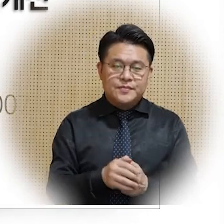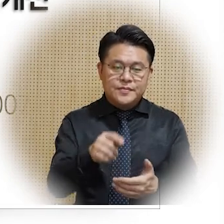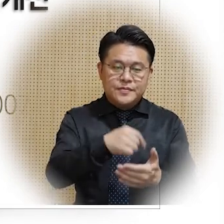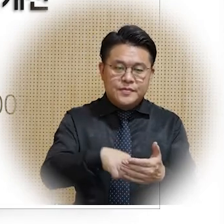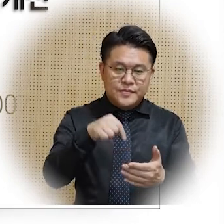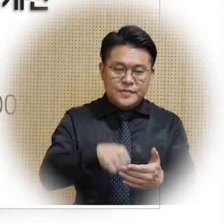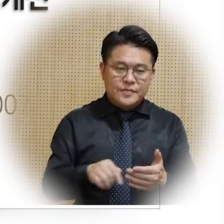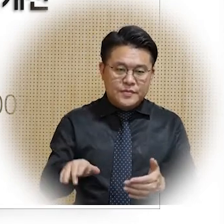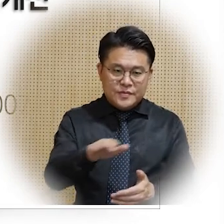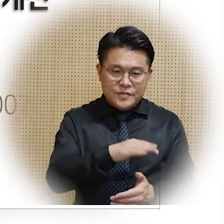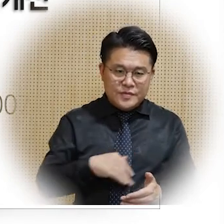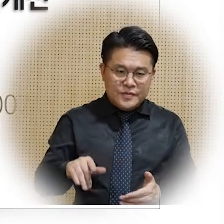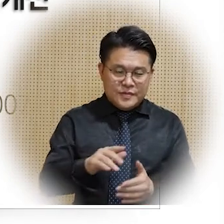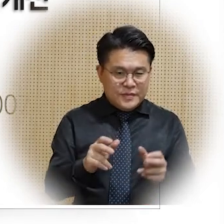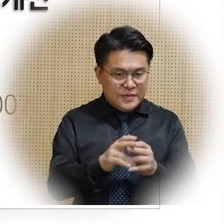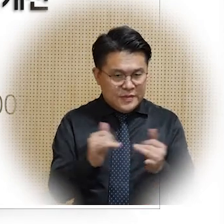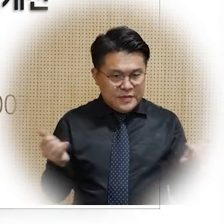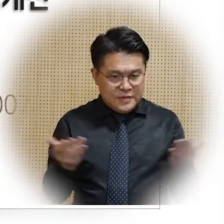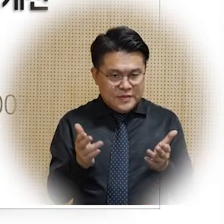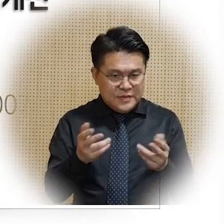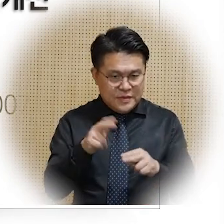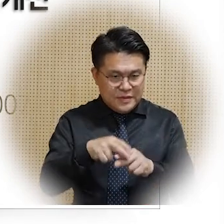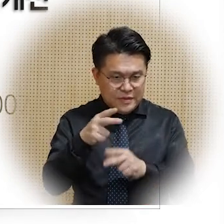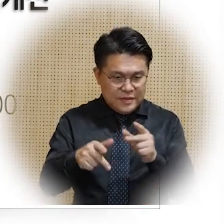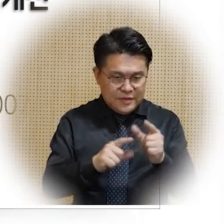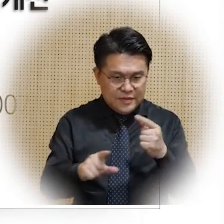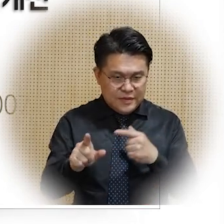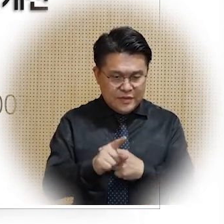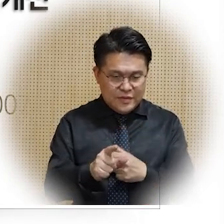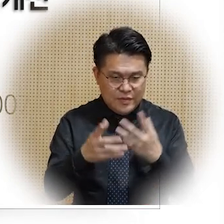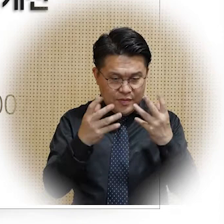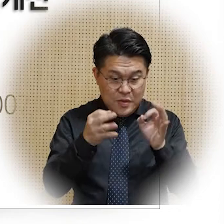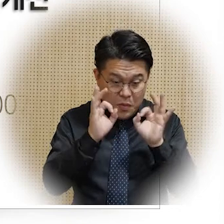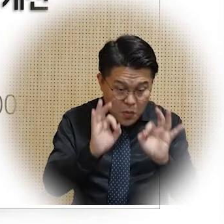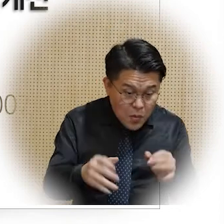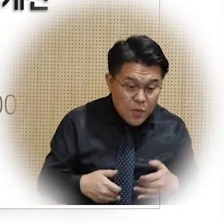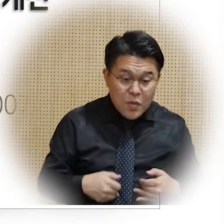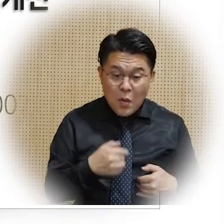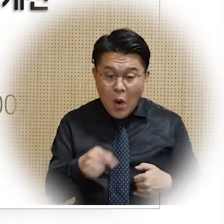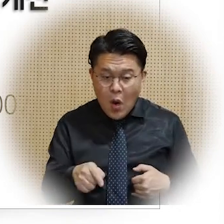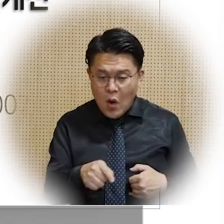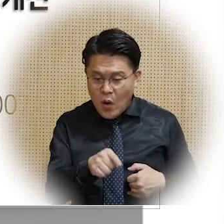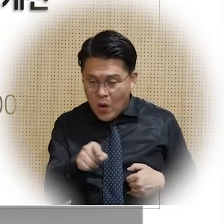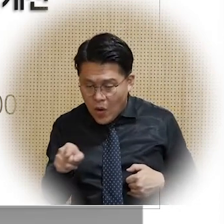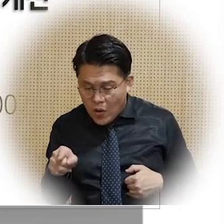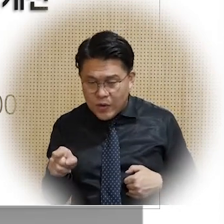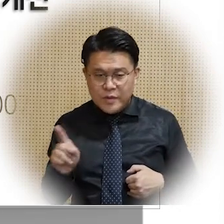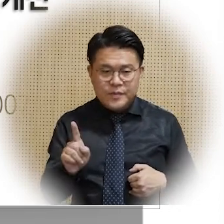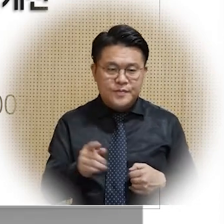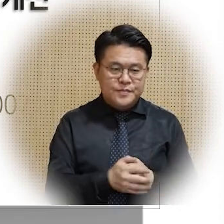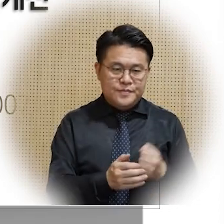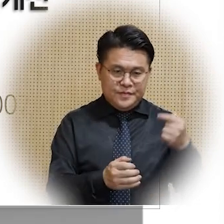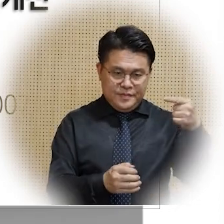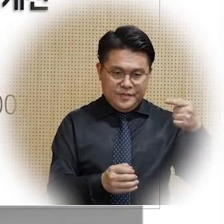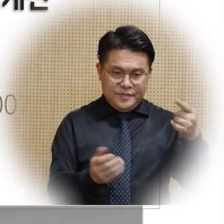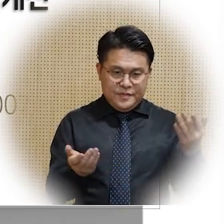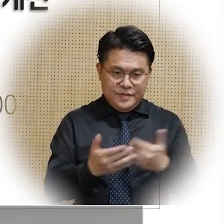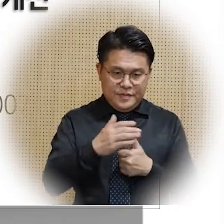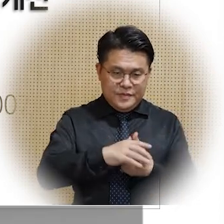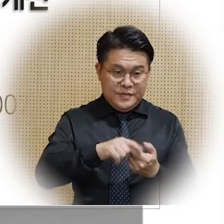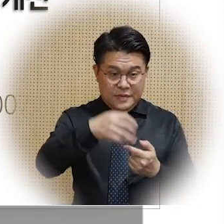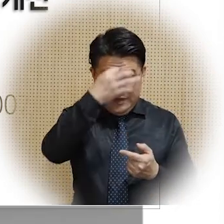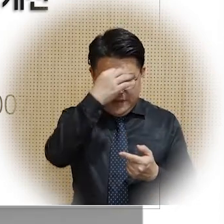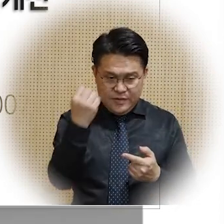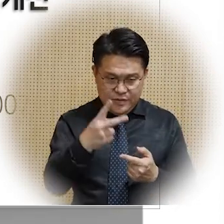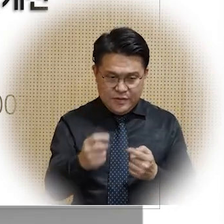중에서 우리가 지금 장애인 일자리 사업에 좀 더 그 주요하게 봐야 될 거는, 일단 1번 직무에 대한